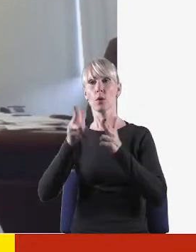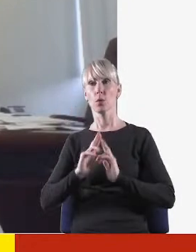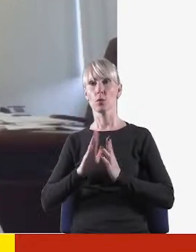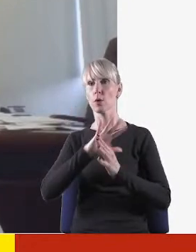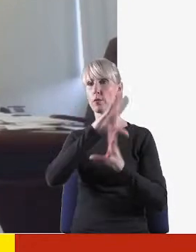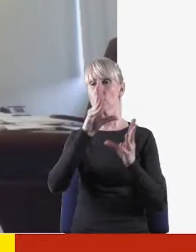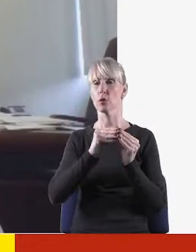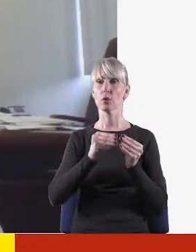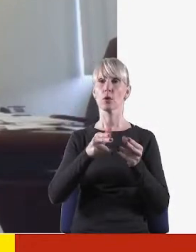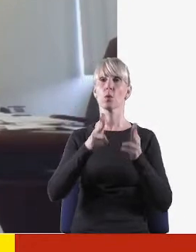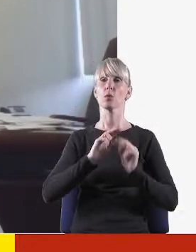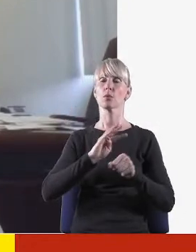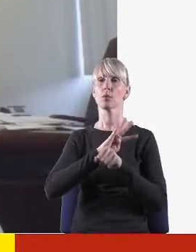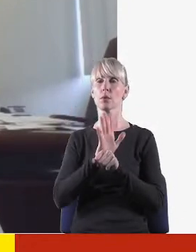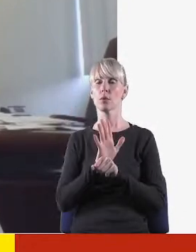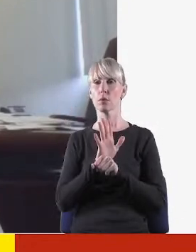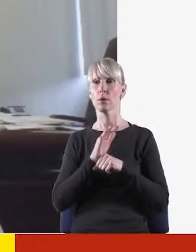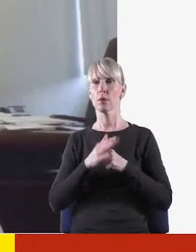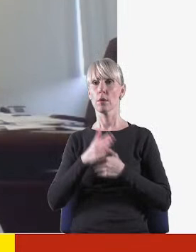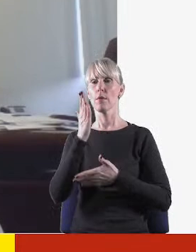naszym województwie.